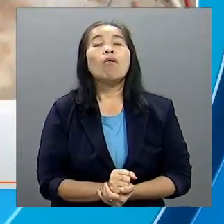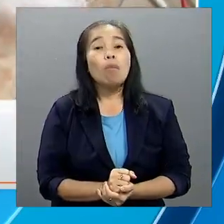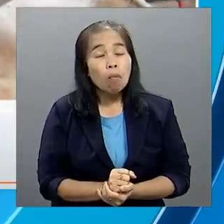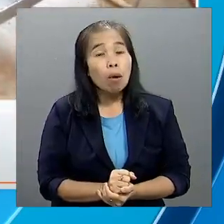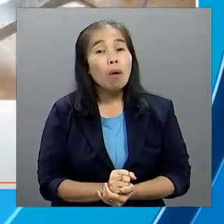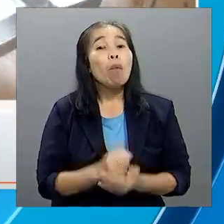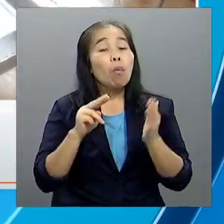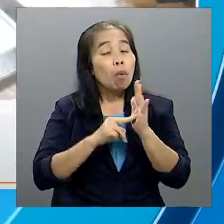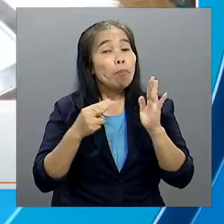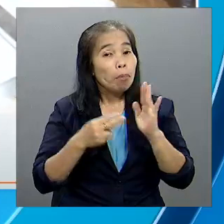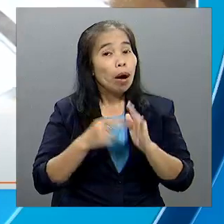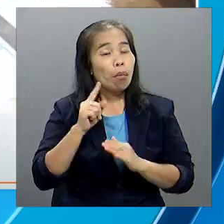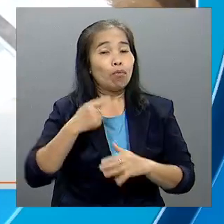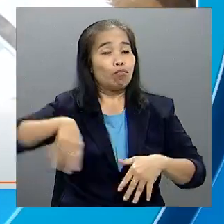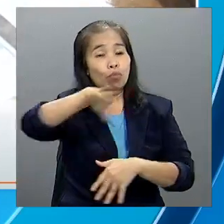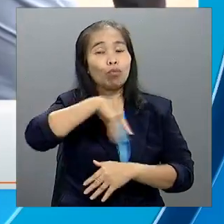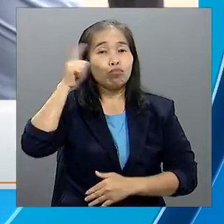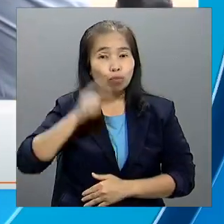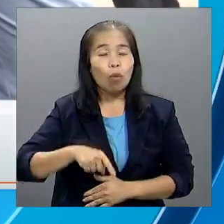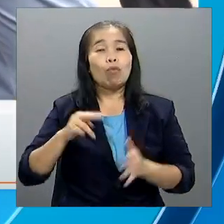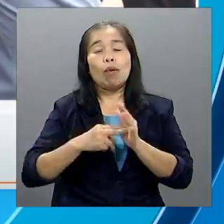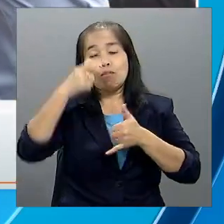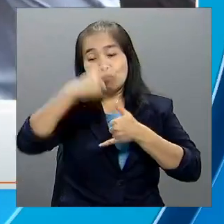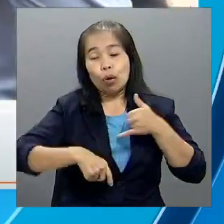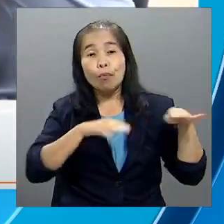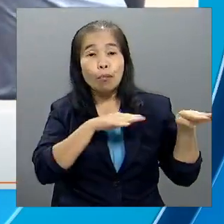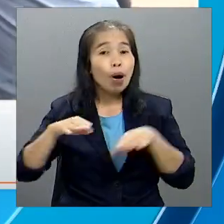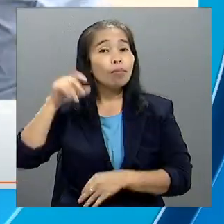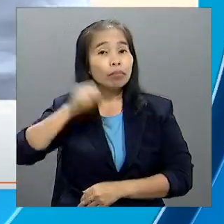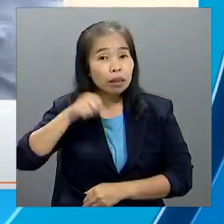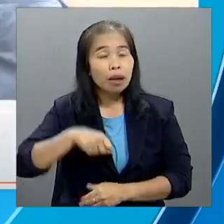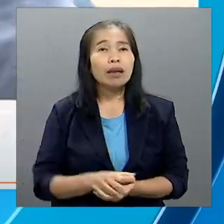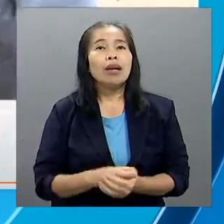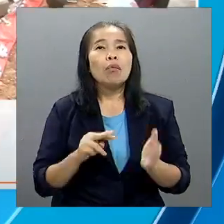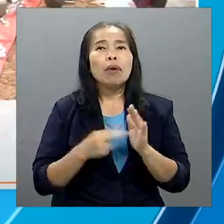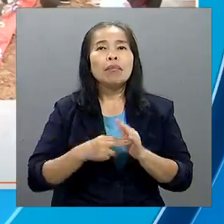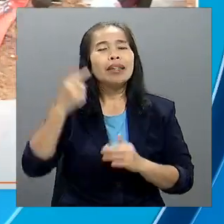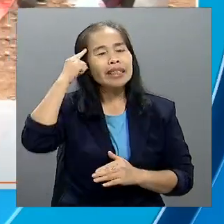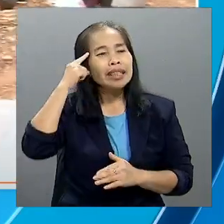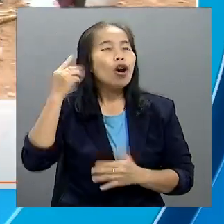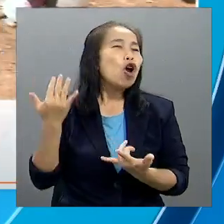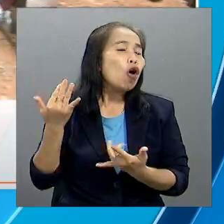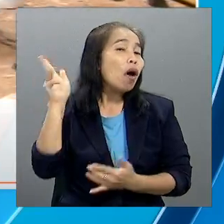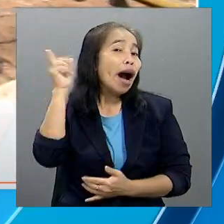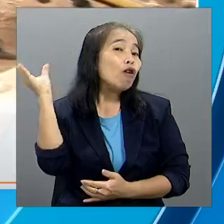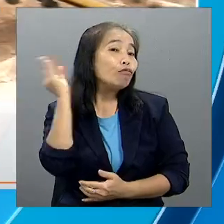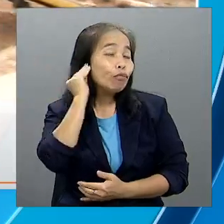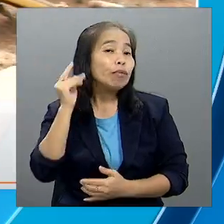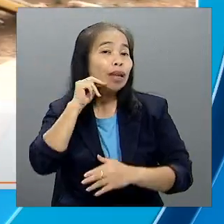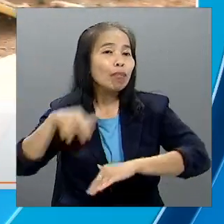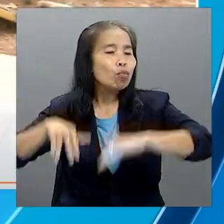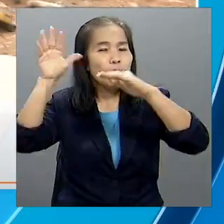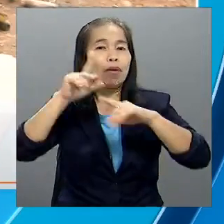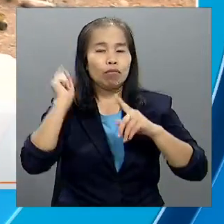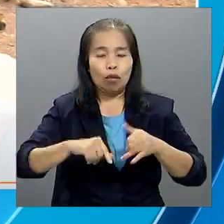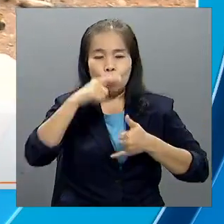ตรียมพร้อมตลอดเวลาหมายความว่าไม่ใช่อย่างกรณีที่เกิดขึ้นนะฮะที่คุณสุวรรณบอกเมื่อสักครู่นี้คือมันฉับพลันมันไม่ทันได้เตรียมตัวอะไร